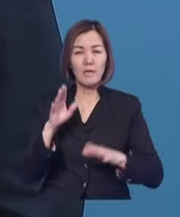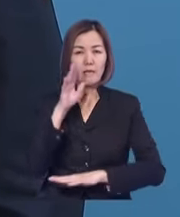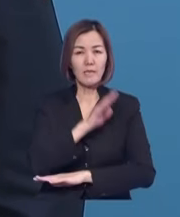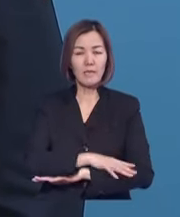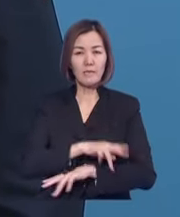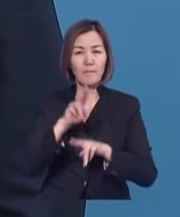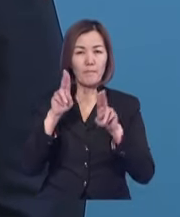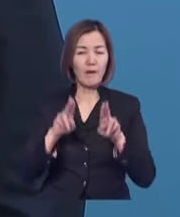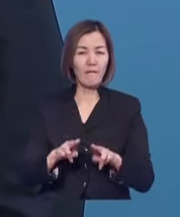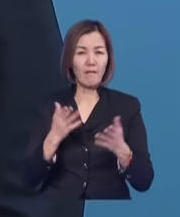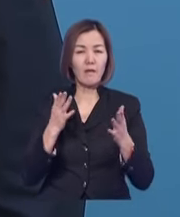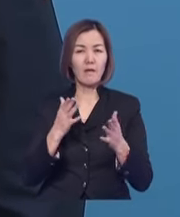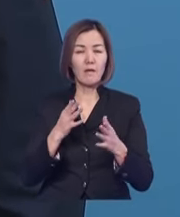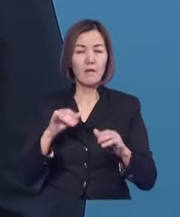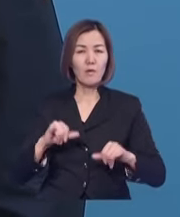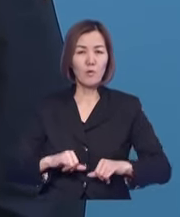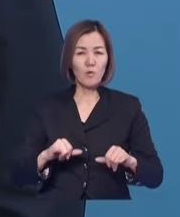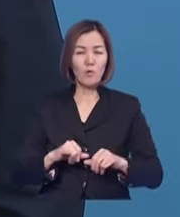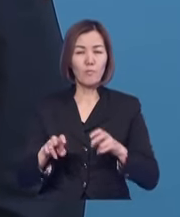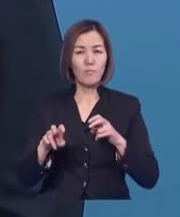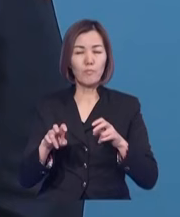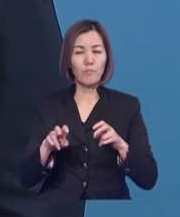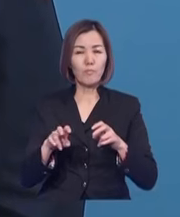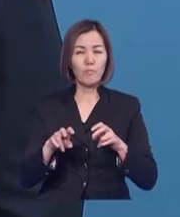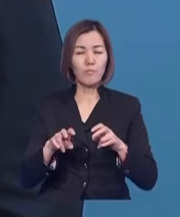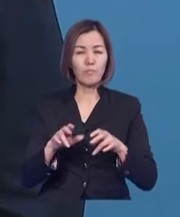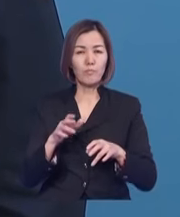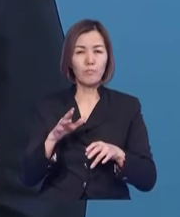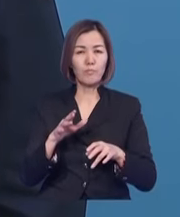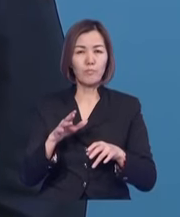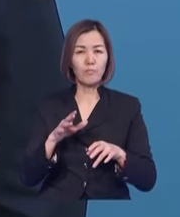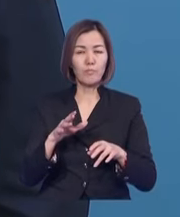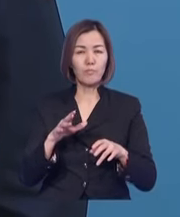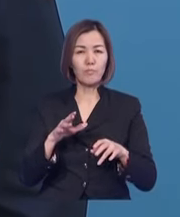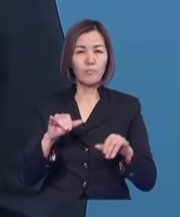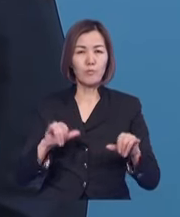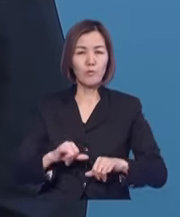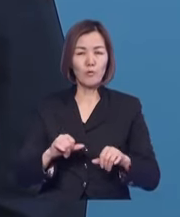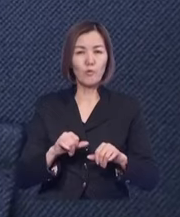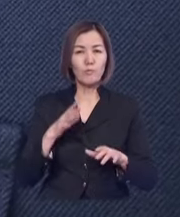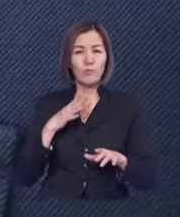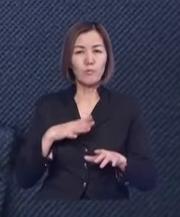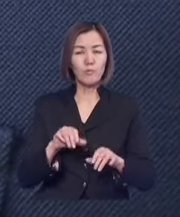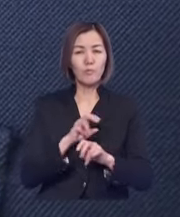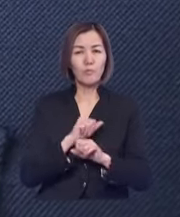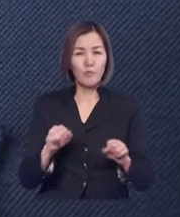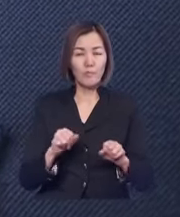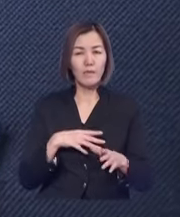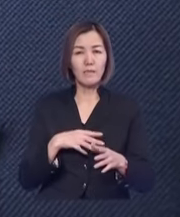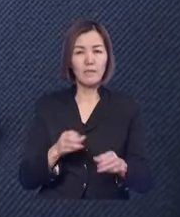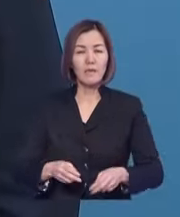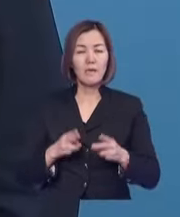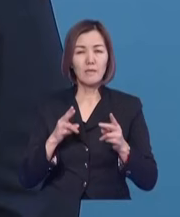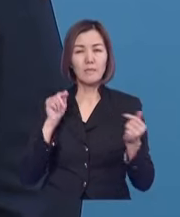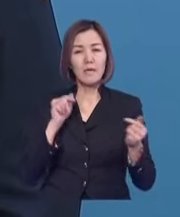қағидатын және құқық бұзушылыққа мүлдем төзбеушілік принциптерін қамтамасыз ету шаралары туралы қылмысқа қарсы